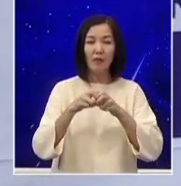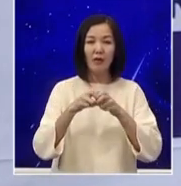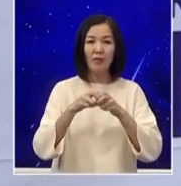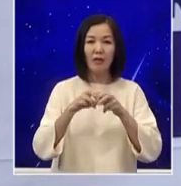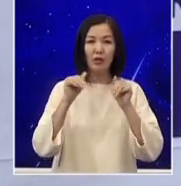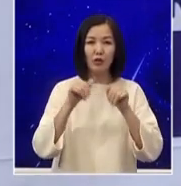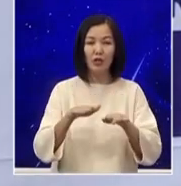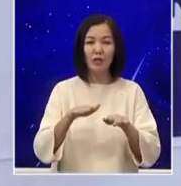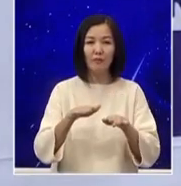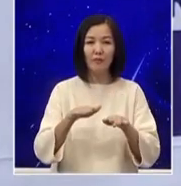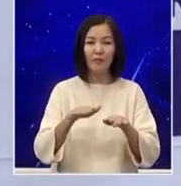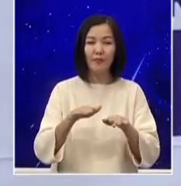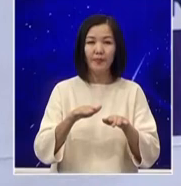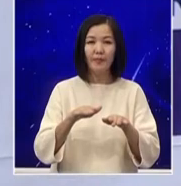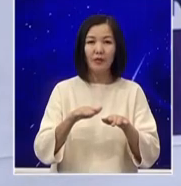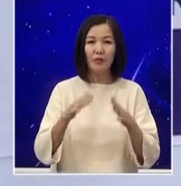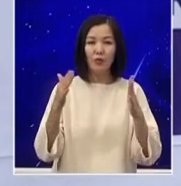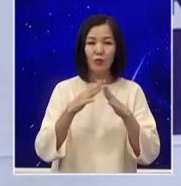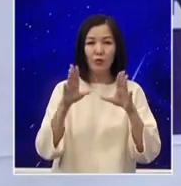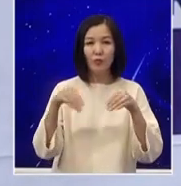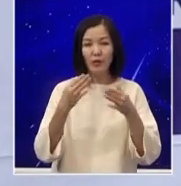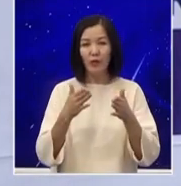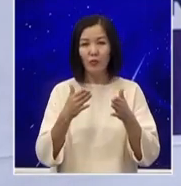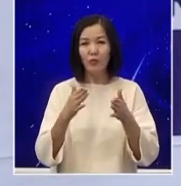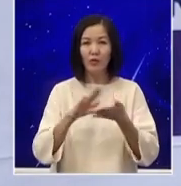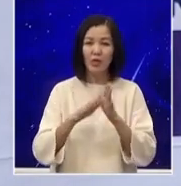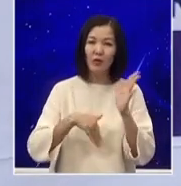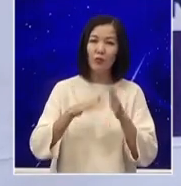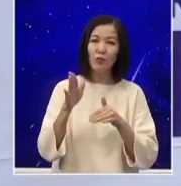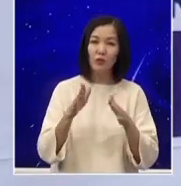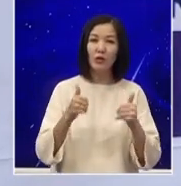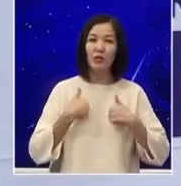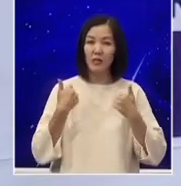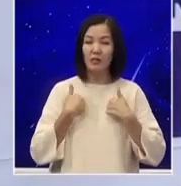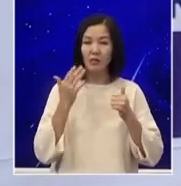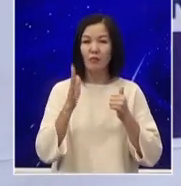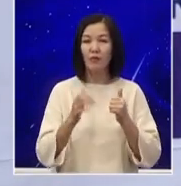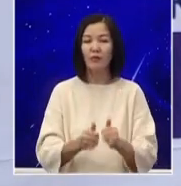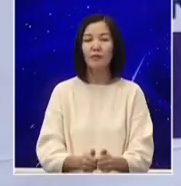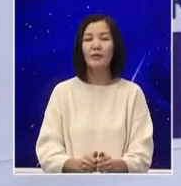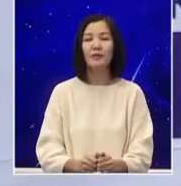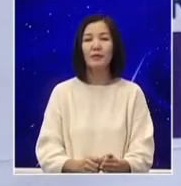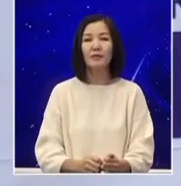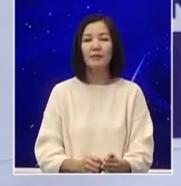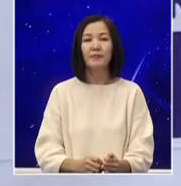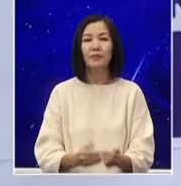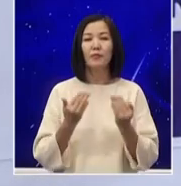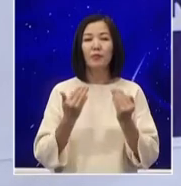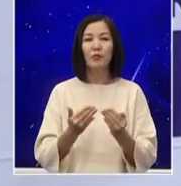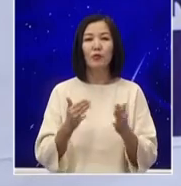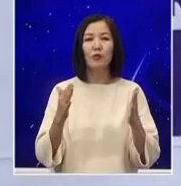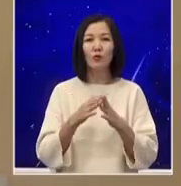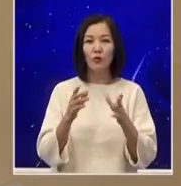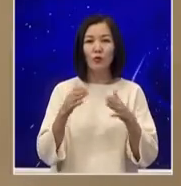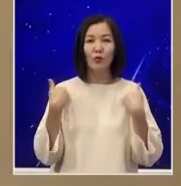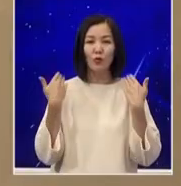көтеріп, солардың жаңағы баспаналы болу үшін негізгі мәселе осы өзіміздің жерлестерге мұқтаж жандарға көмектесу. Сондықтан бүгінгі баспана құтты